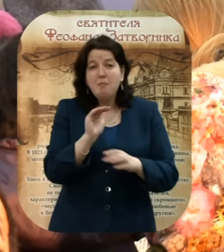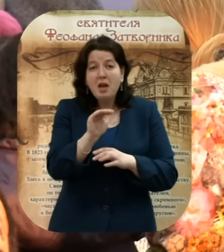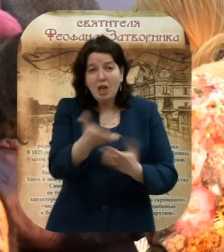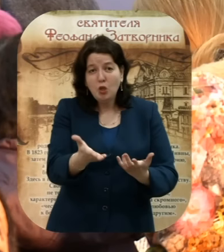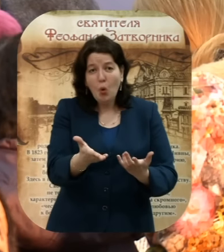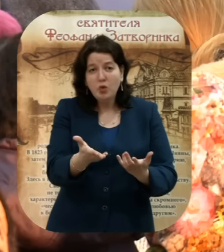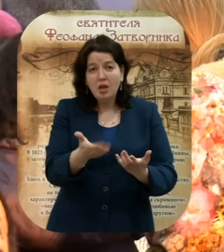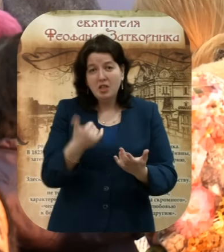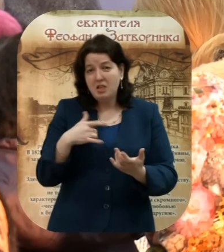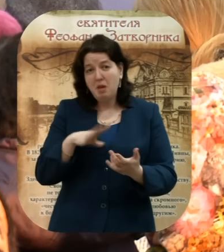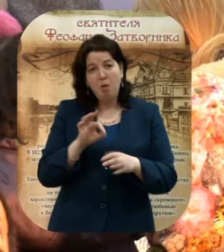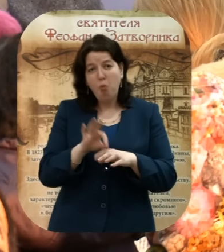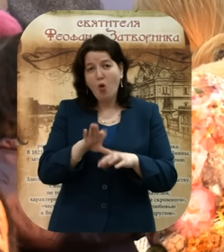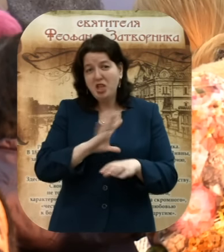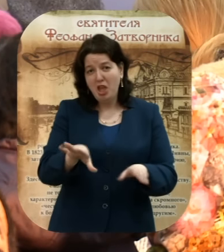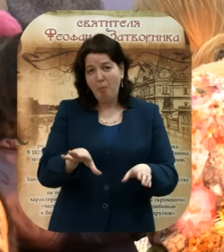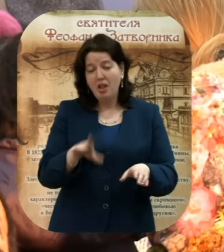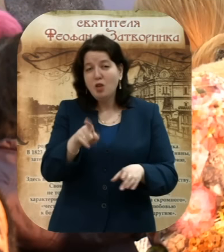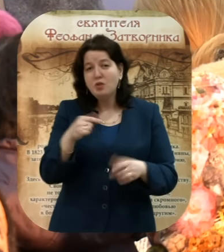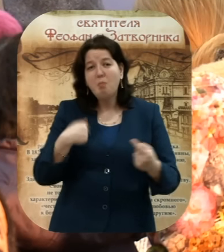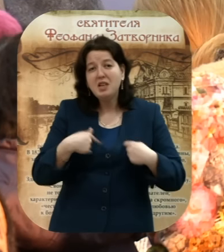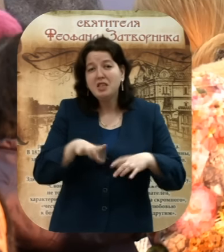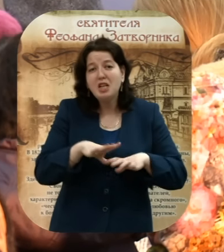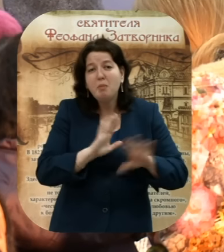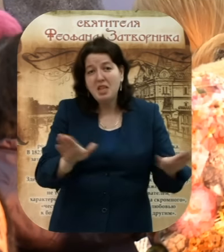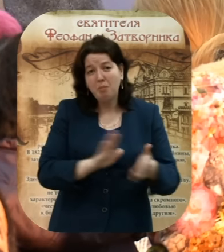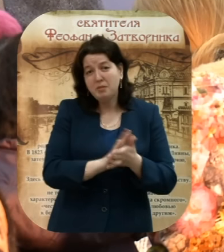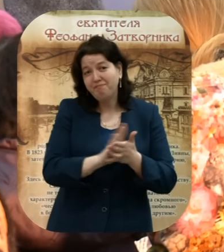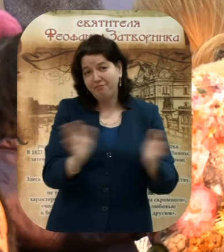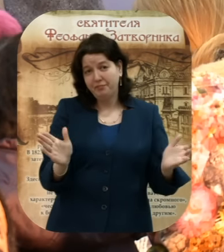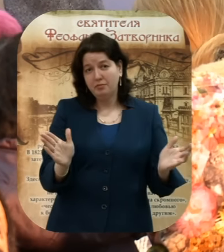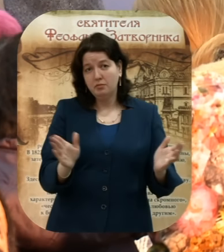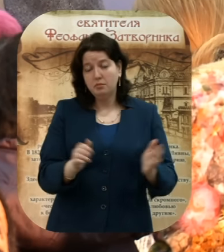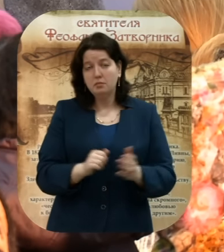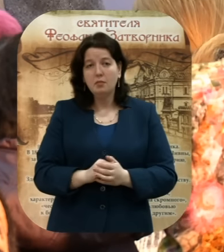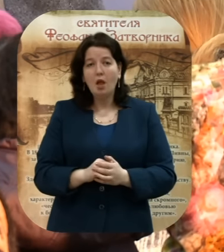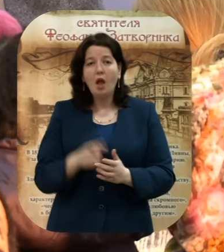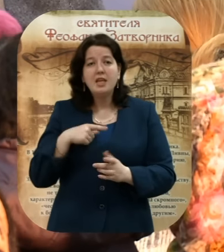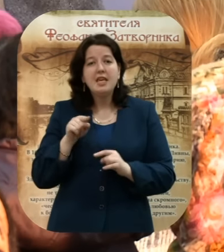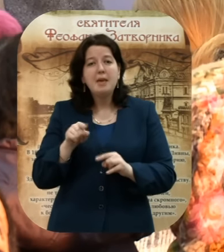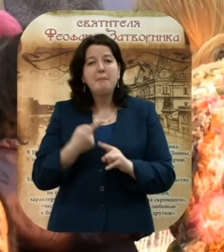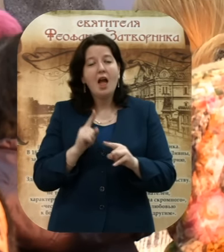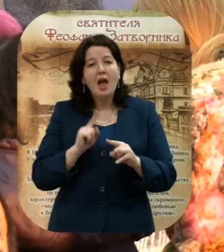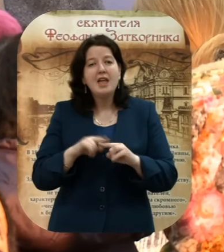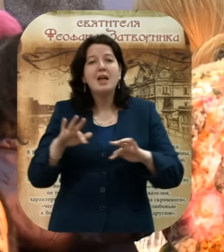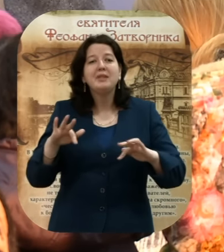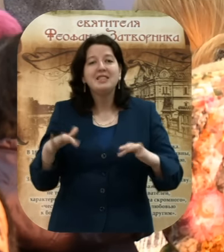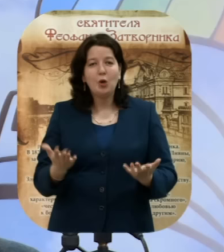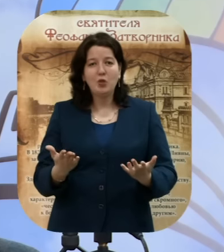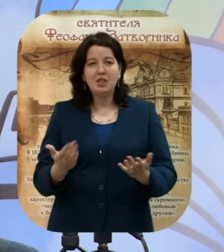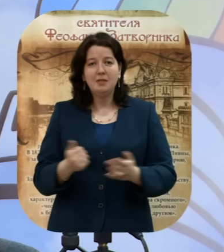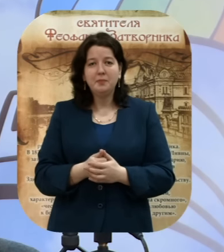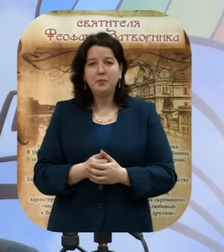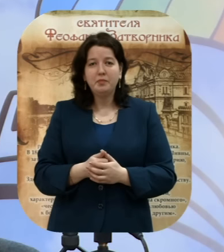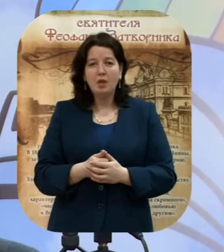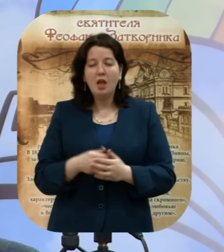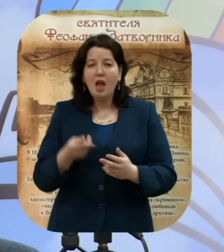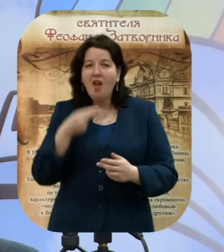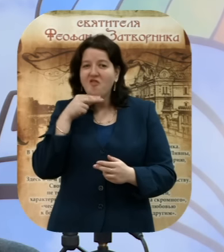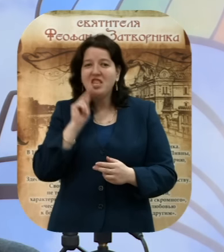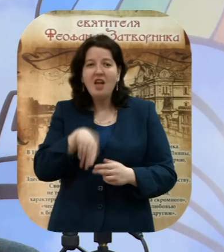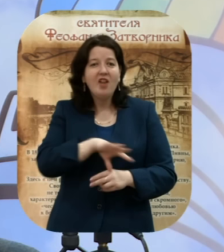тебе бы не больно было, и ты бы не страдал. Вы слышите? Именно это происходит.